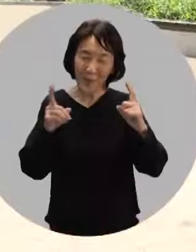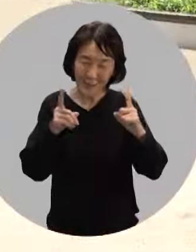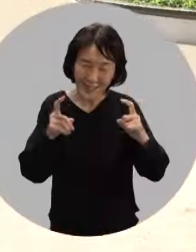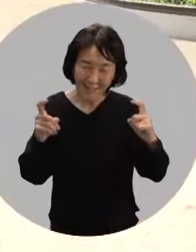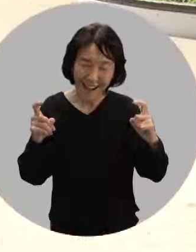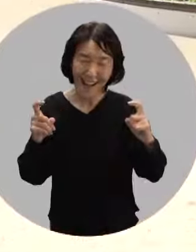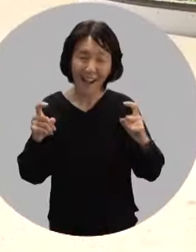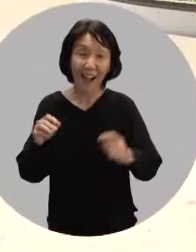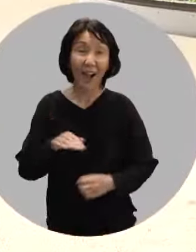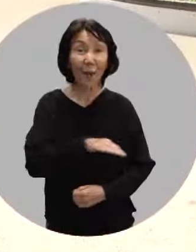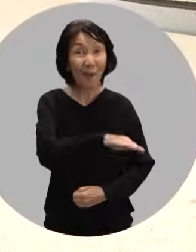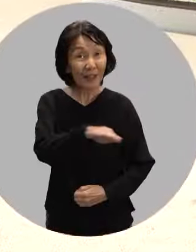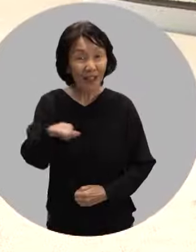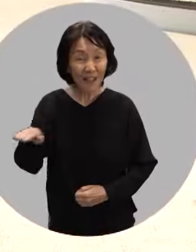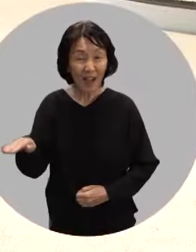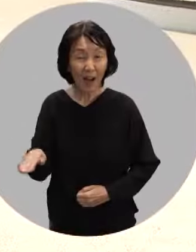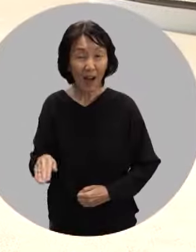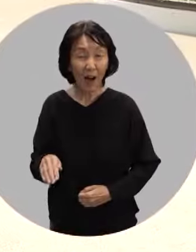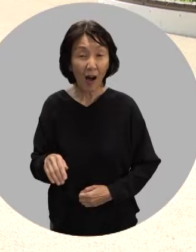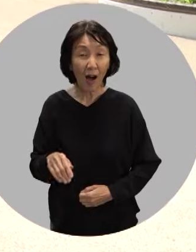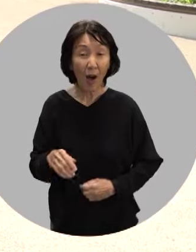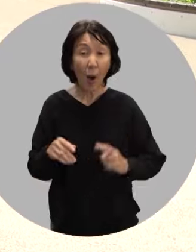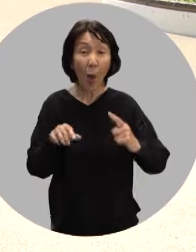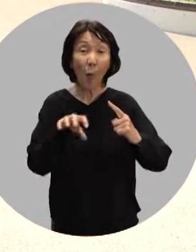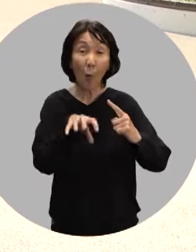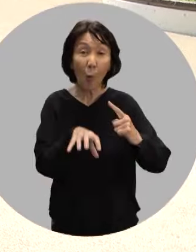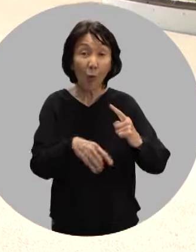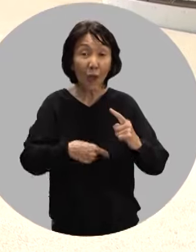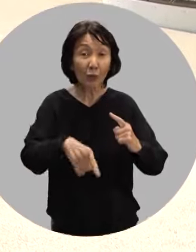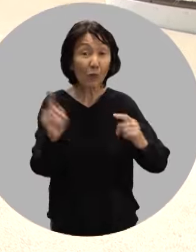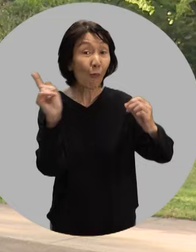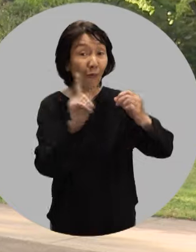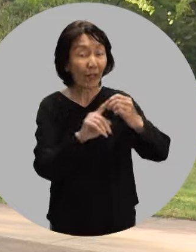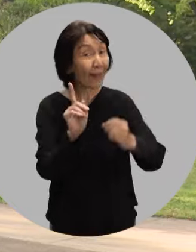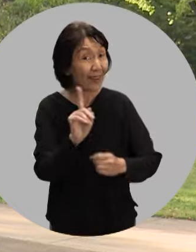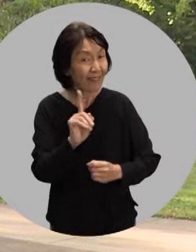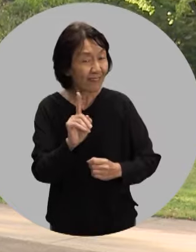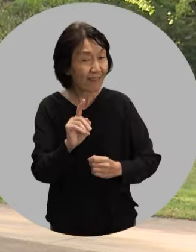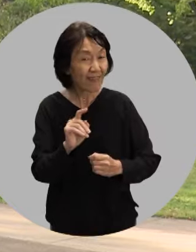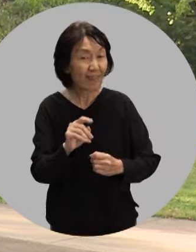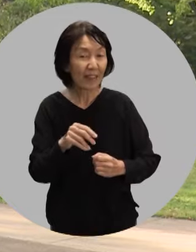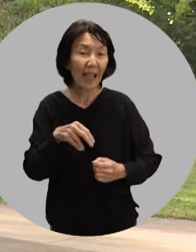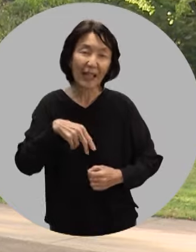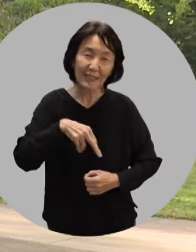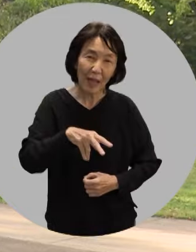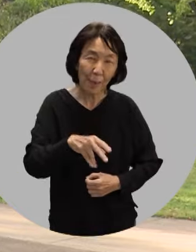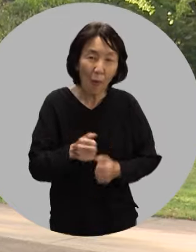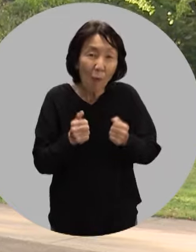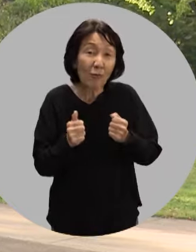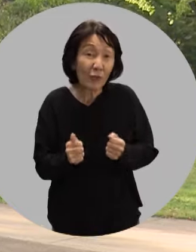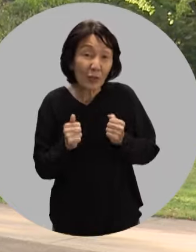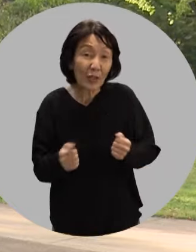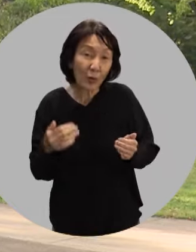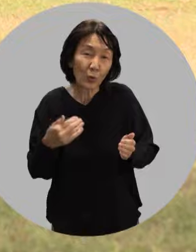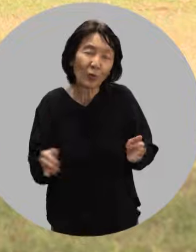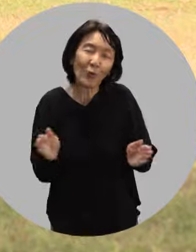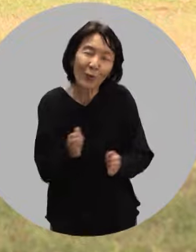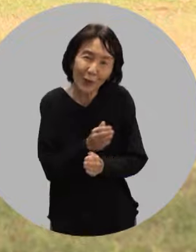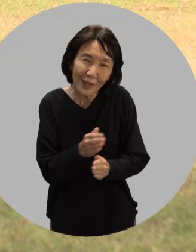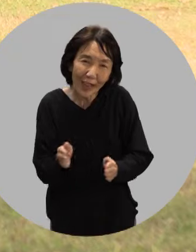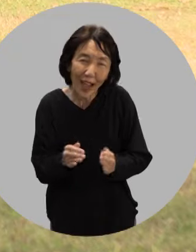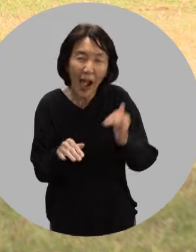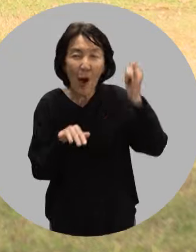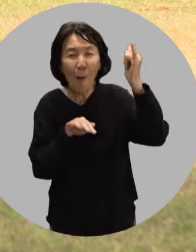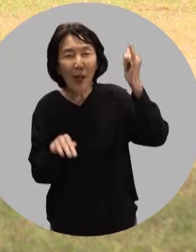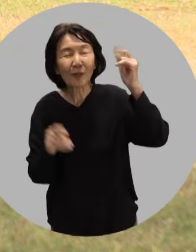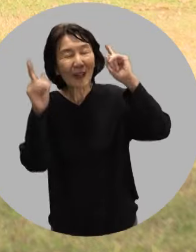こんにちは。皆さん、どんな時に公園を利用しますか？散歩やジョギングの途中で休憩したり、親子